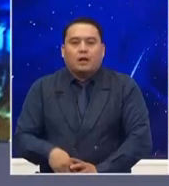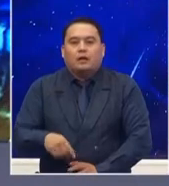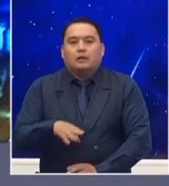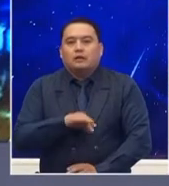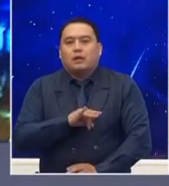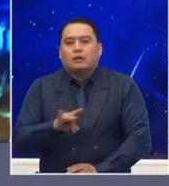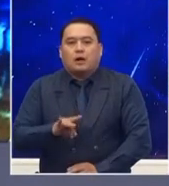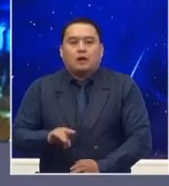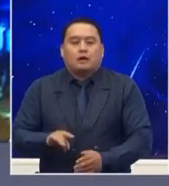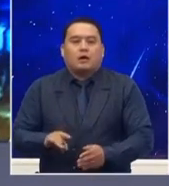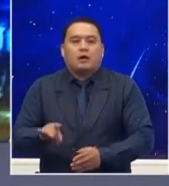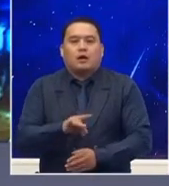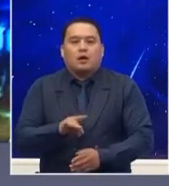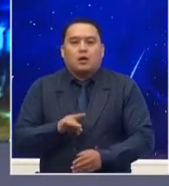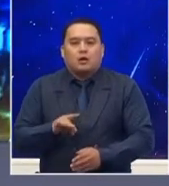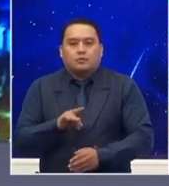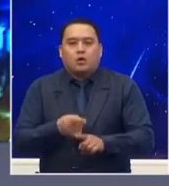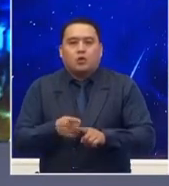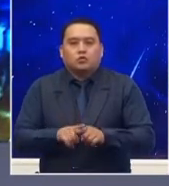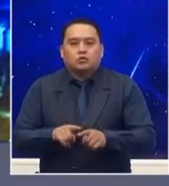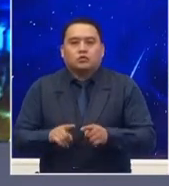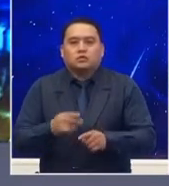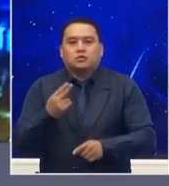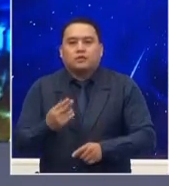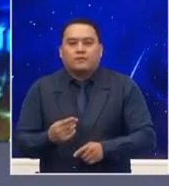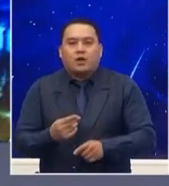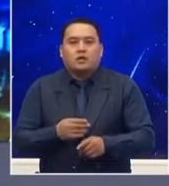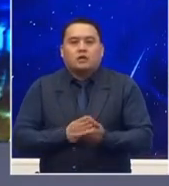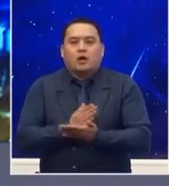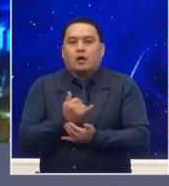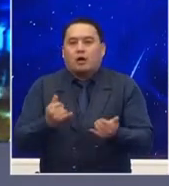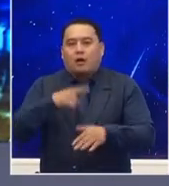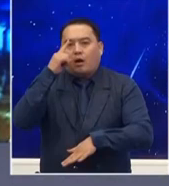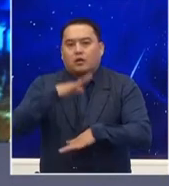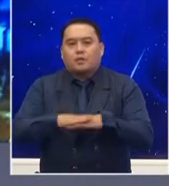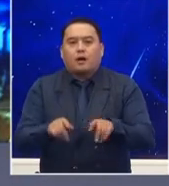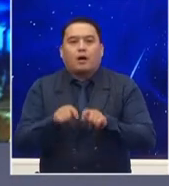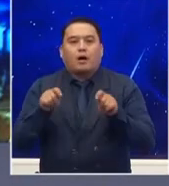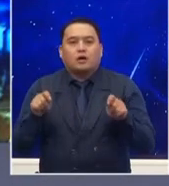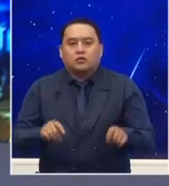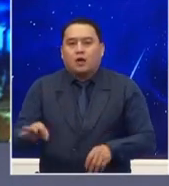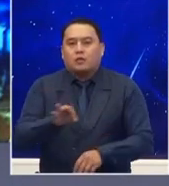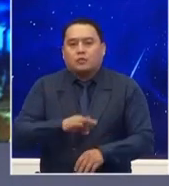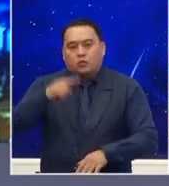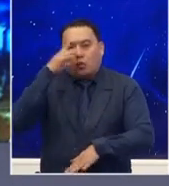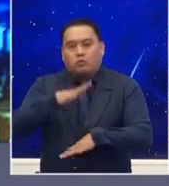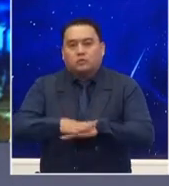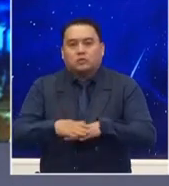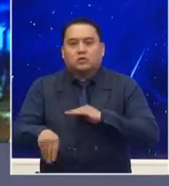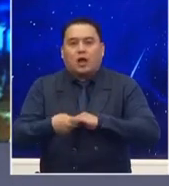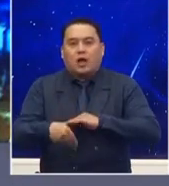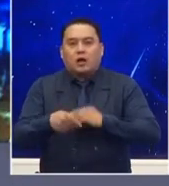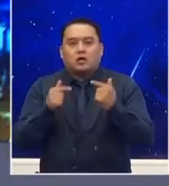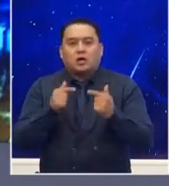Талғарлық тұрғындар енді қағаз бастылыққа салынбай, таудан әкімдігінде сервистік әкімдік ғимарат ашылды. Оған Алматы облысы бойынша сыбайлас